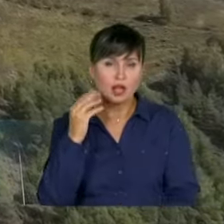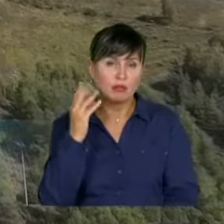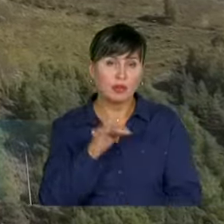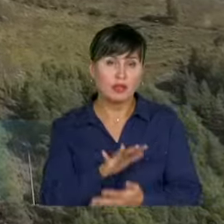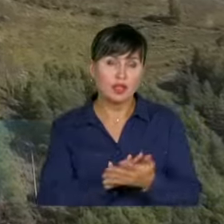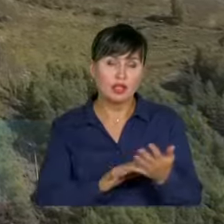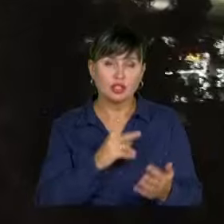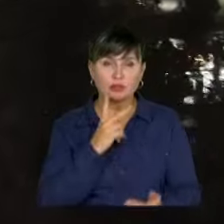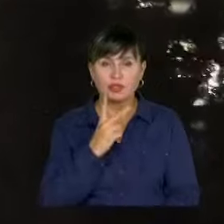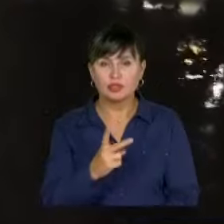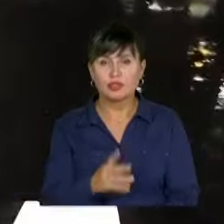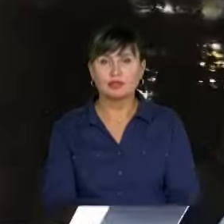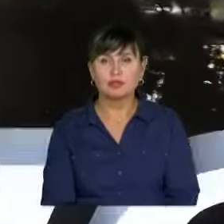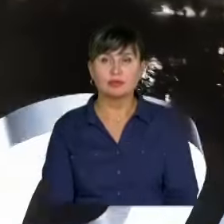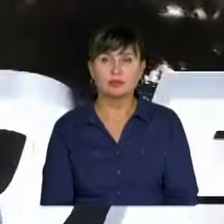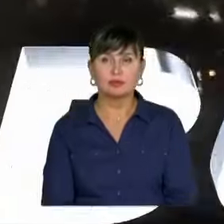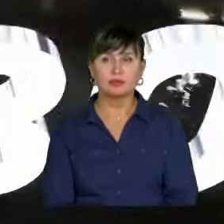обзоре.